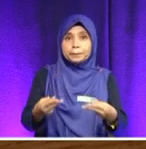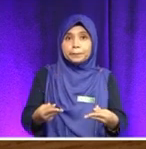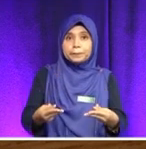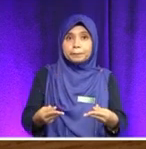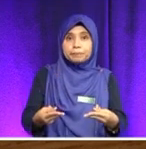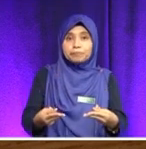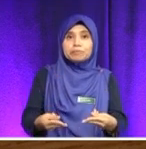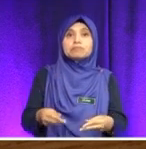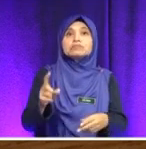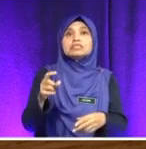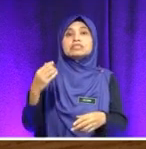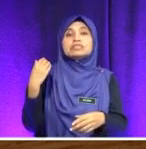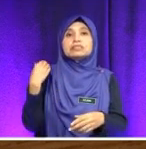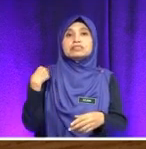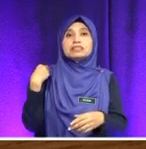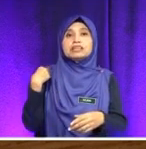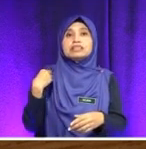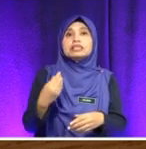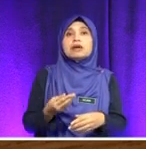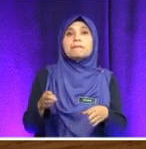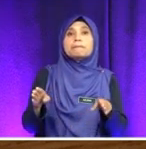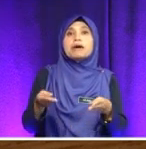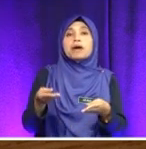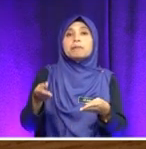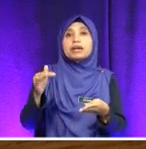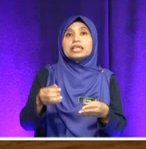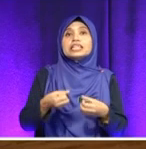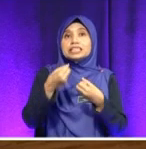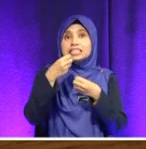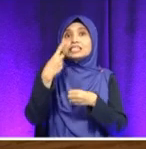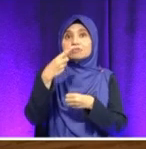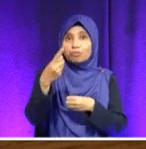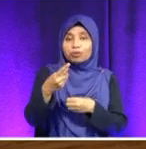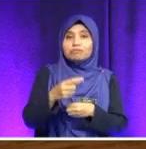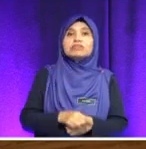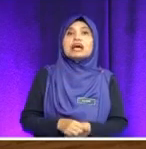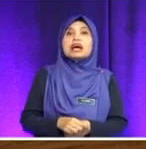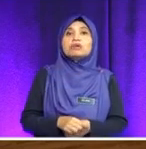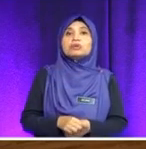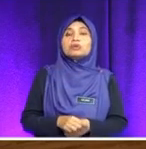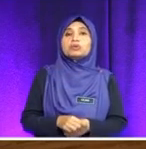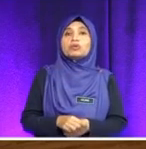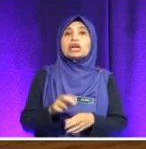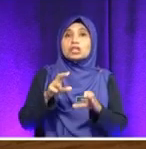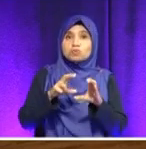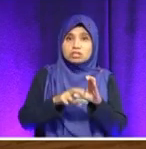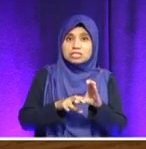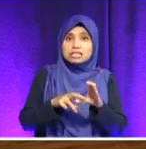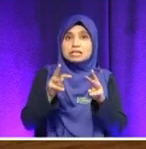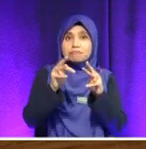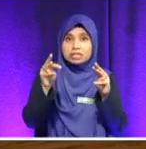cutlery, hollowware, chinaware dan juga glassware. Untuk perabot, kita ada kerusi,